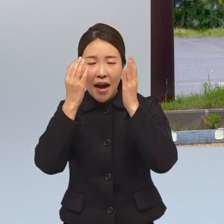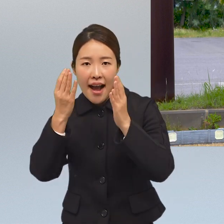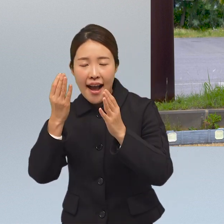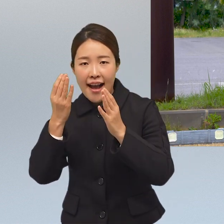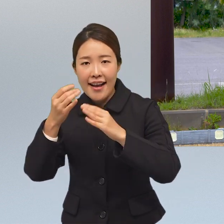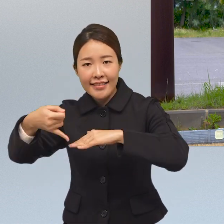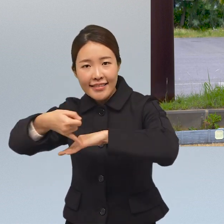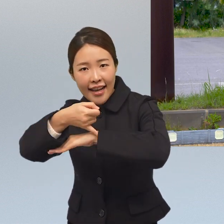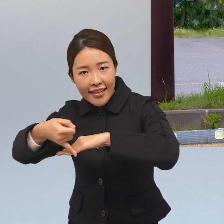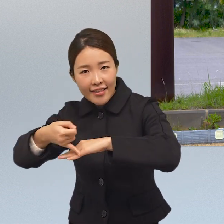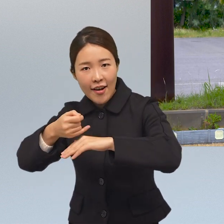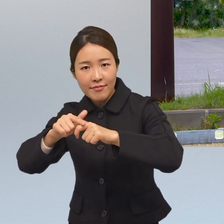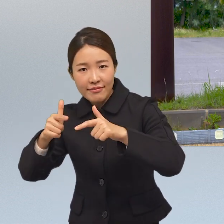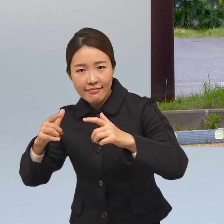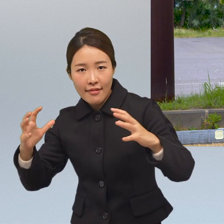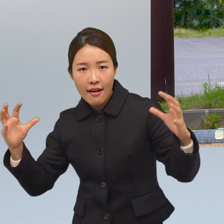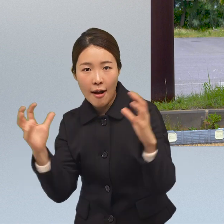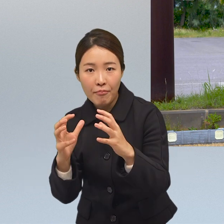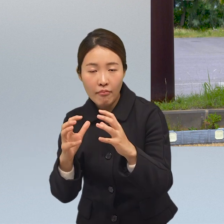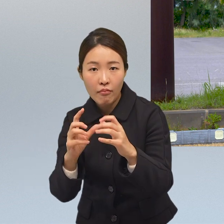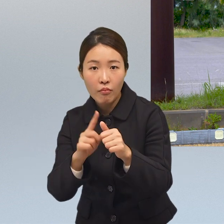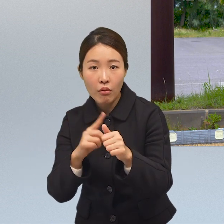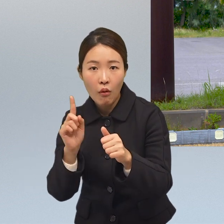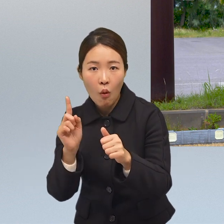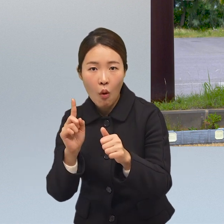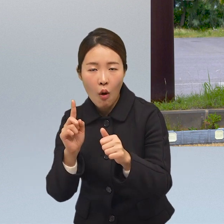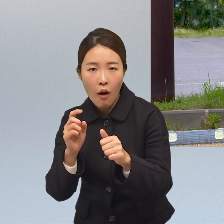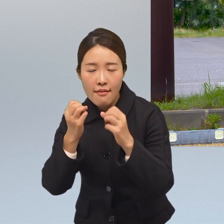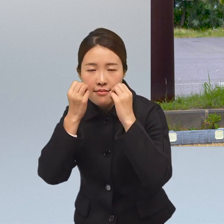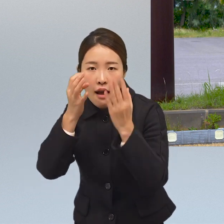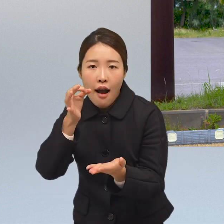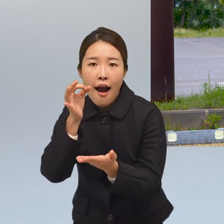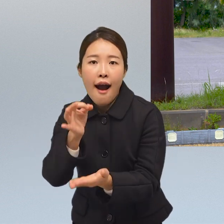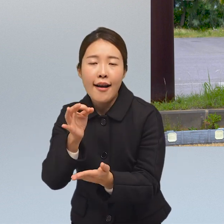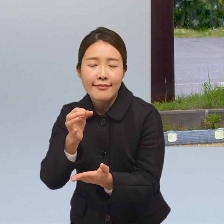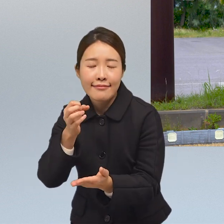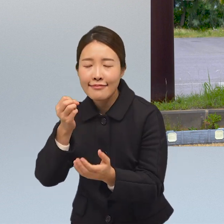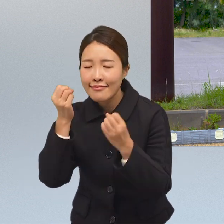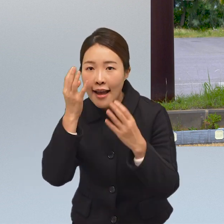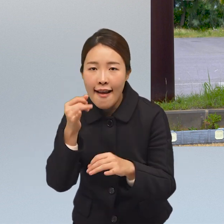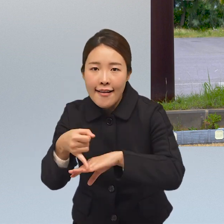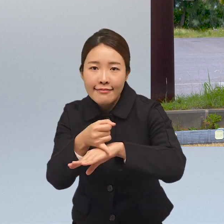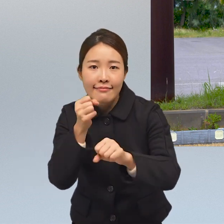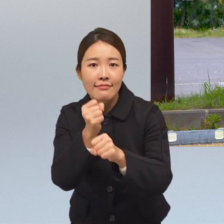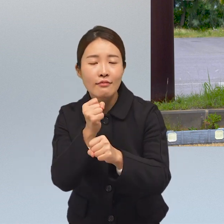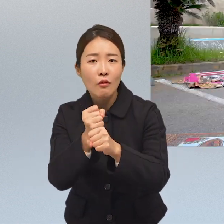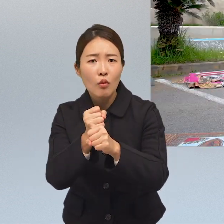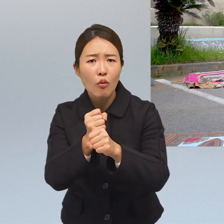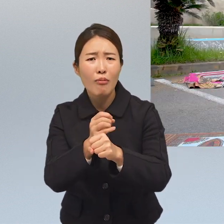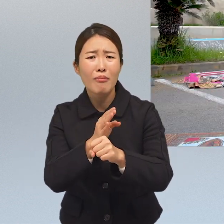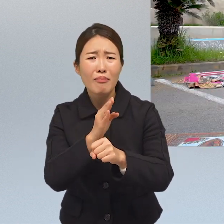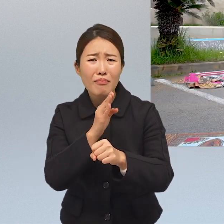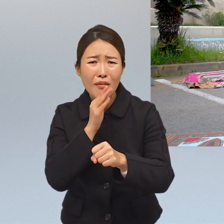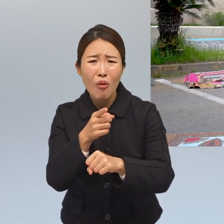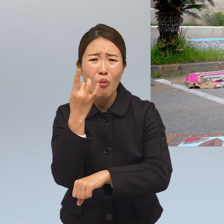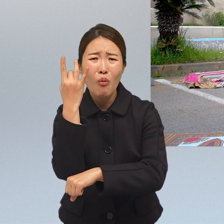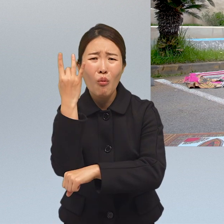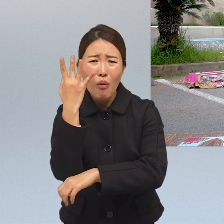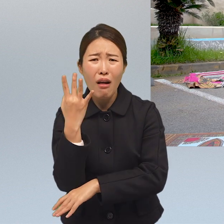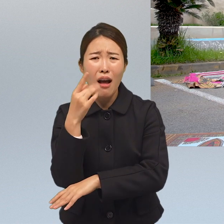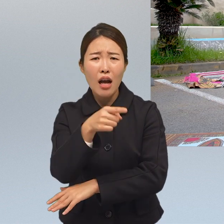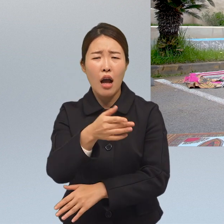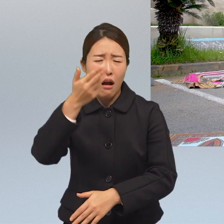작가들에 의해서 응용이 되었을 때 굉장히 고부가 가치로 이제 다시 재조명되고, 사실은